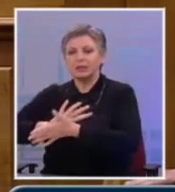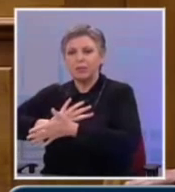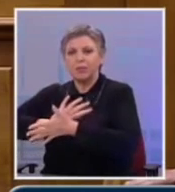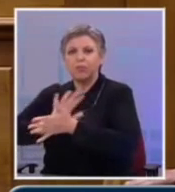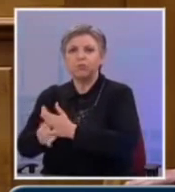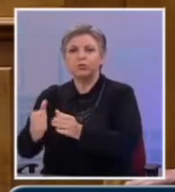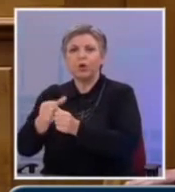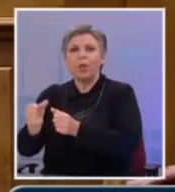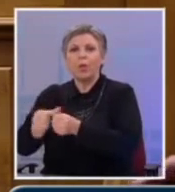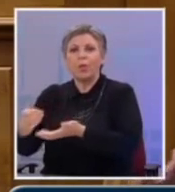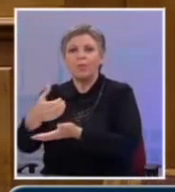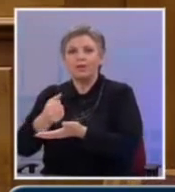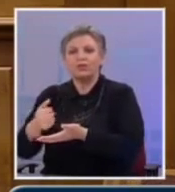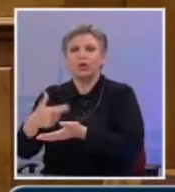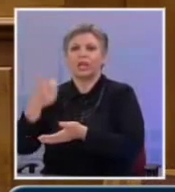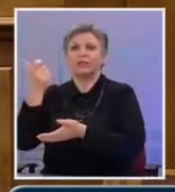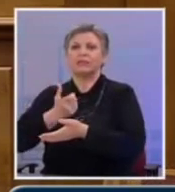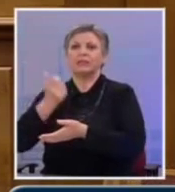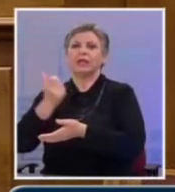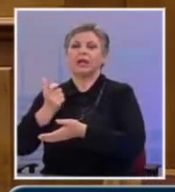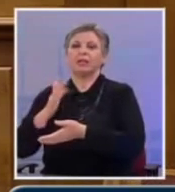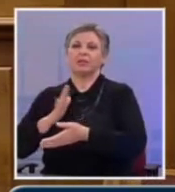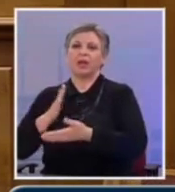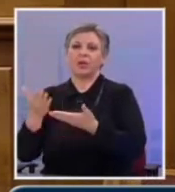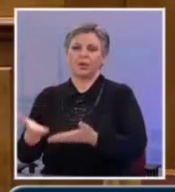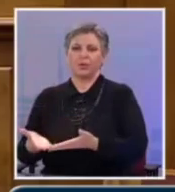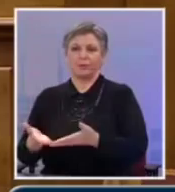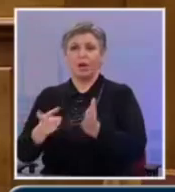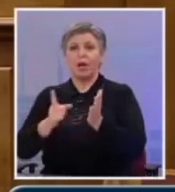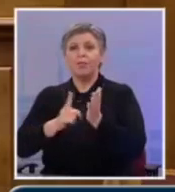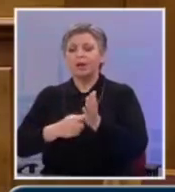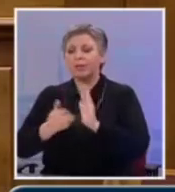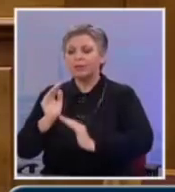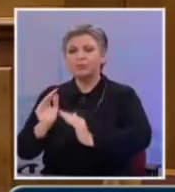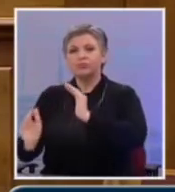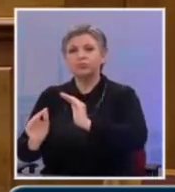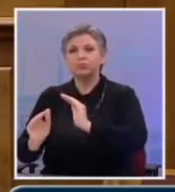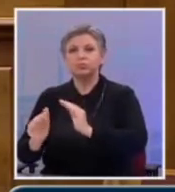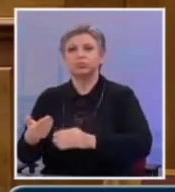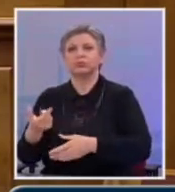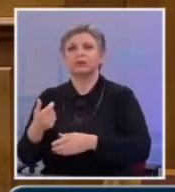αντίθετο είναι η προστασία και η κατοχείρωση των εργασιακών δικαιωμάτων